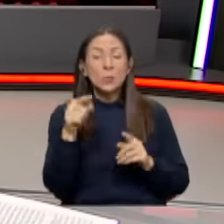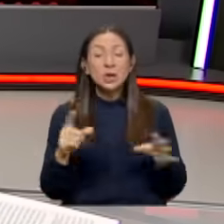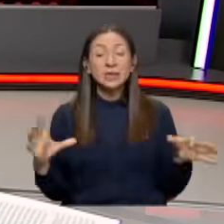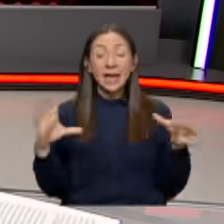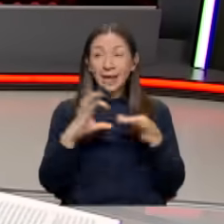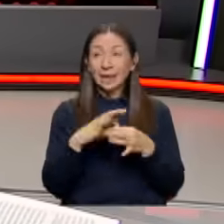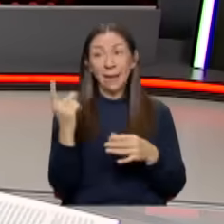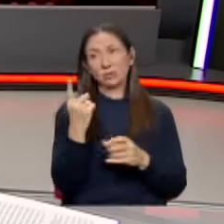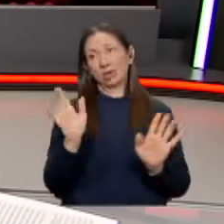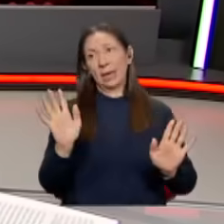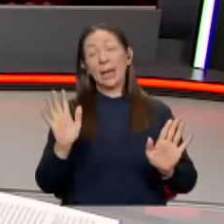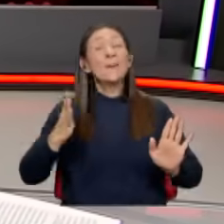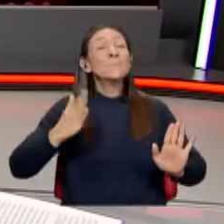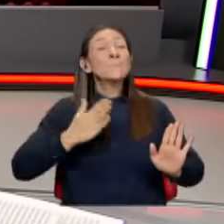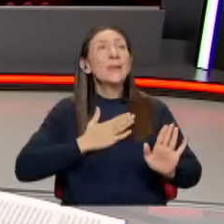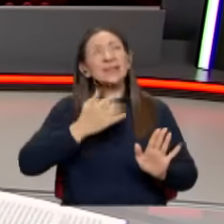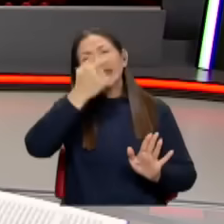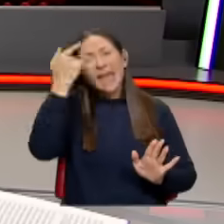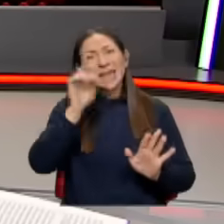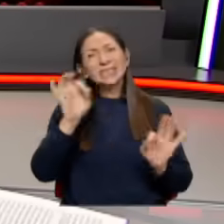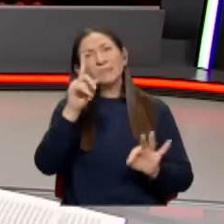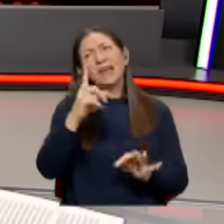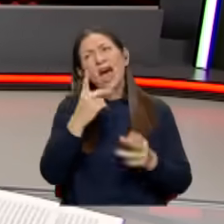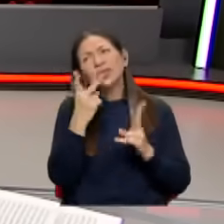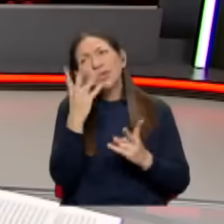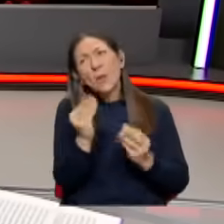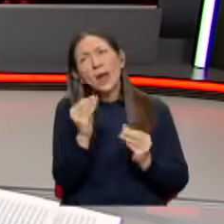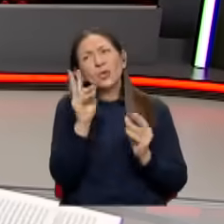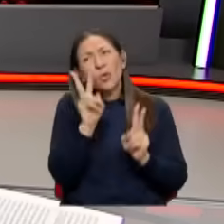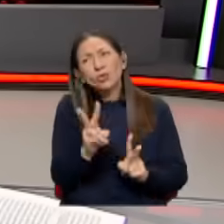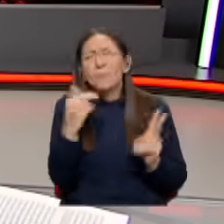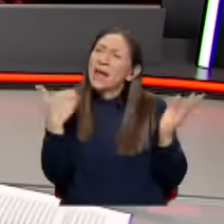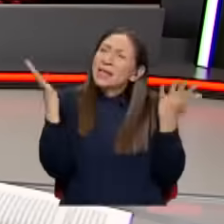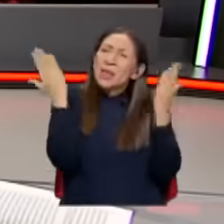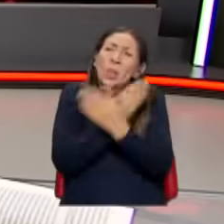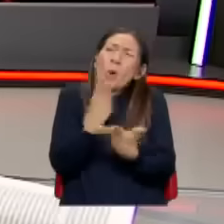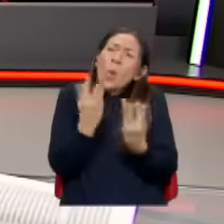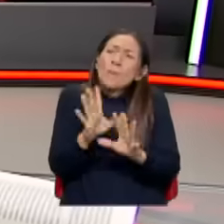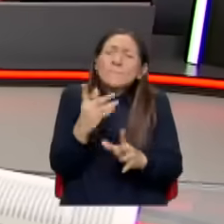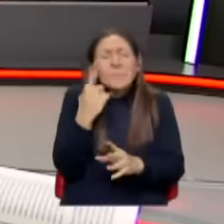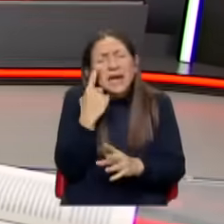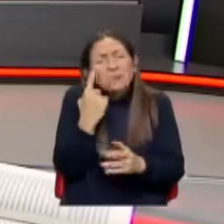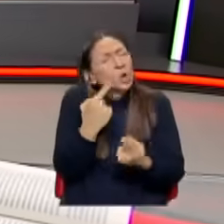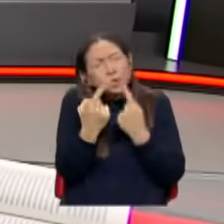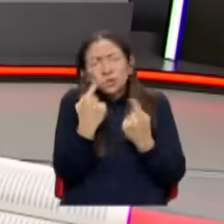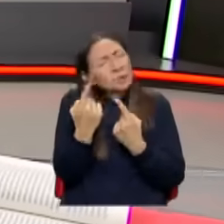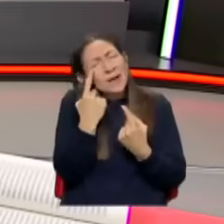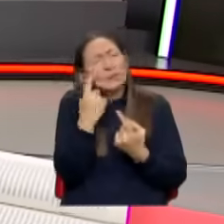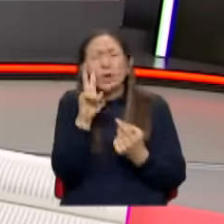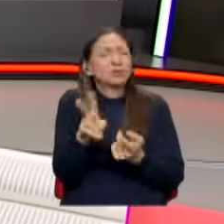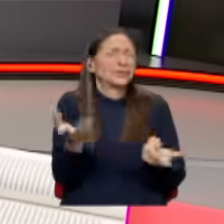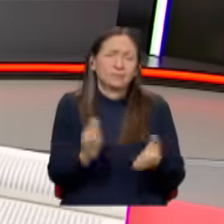bununla ilgili bir şeydir. Ben bir talihsiz bir ifade olarak gördüm. Belki de yanılıyorum. Bakalım. Konuşulsun.